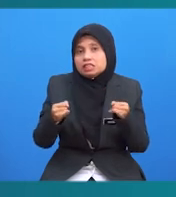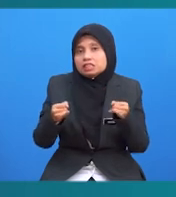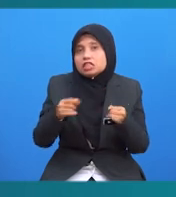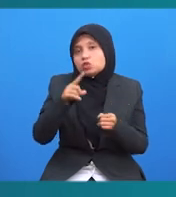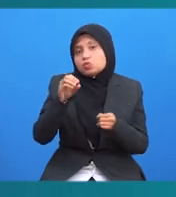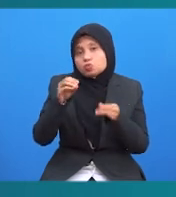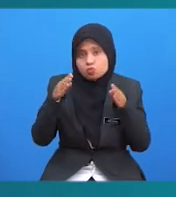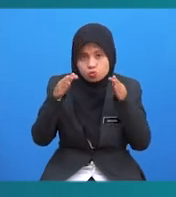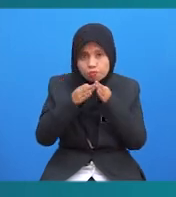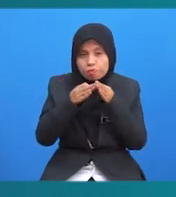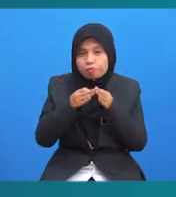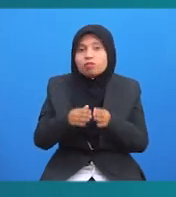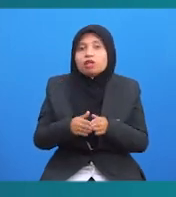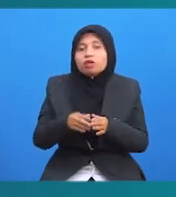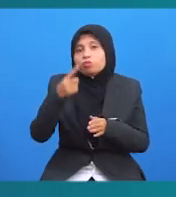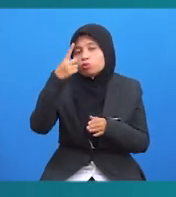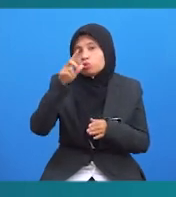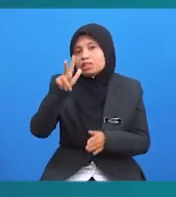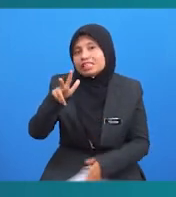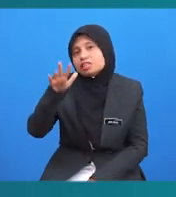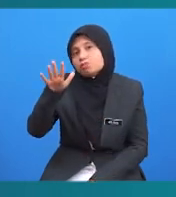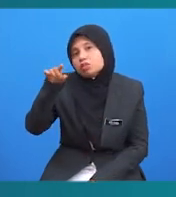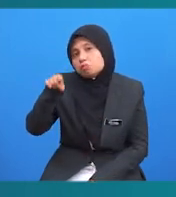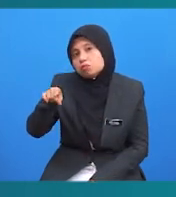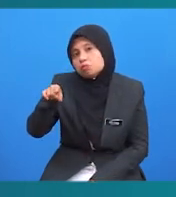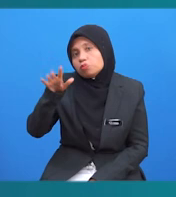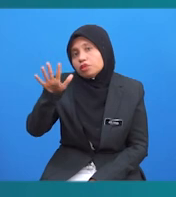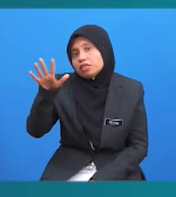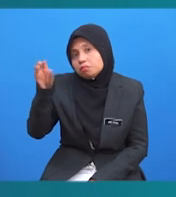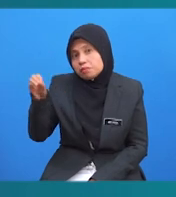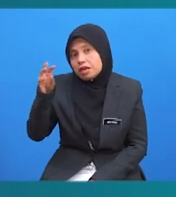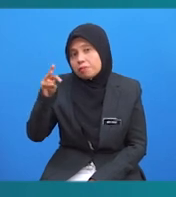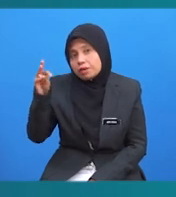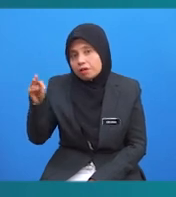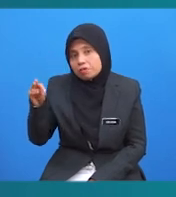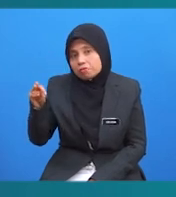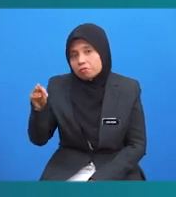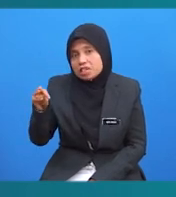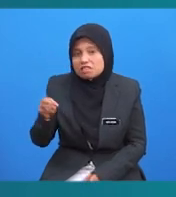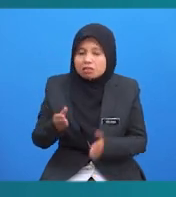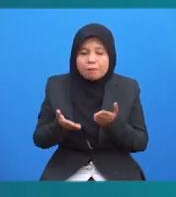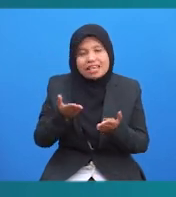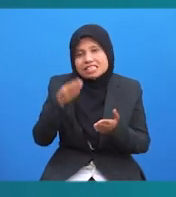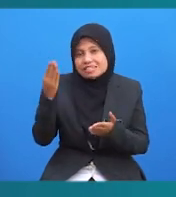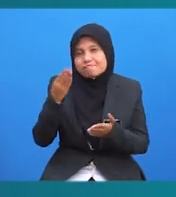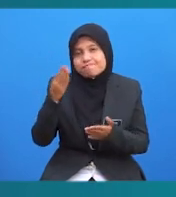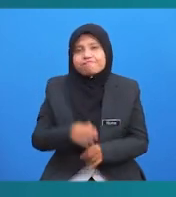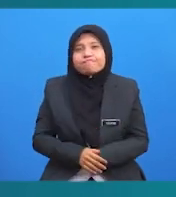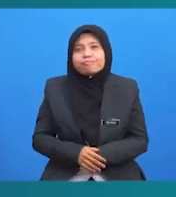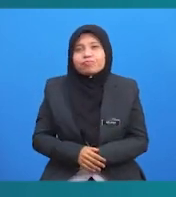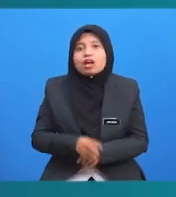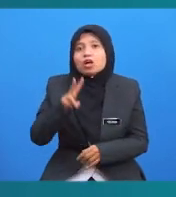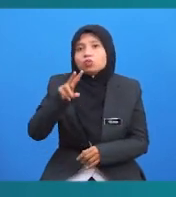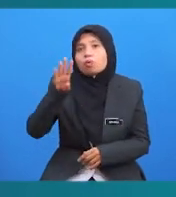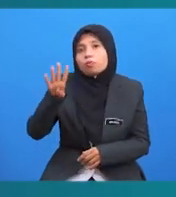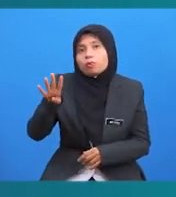zoom. Manakala 35 hingga 50mm adalah lensa standard.